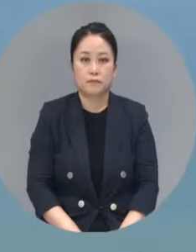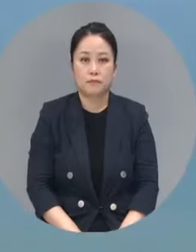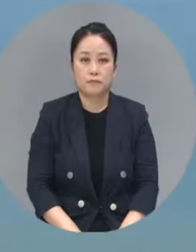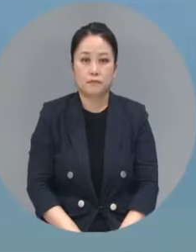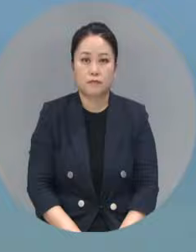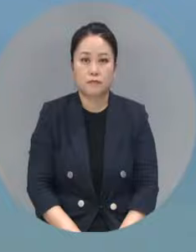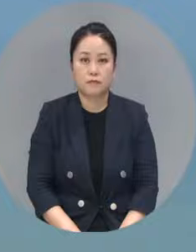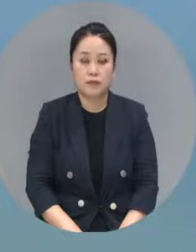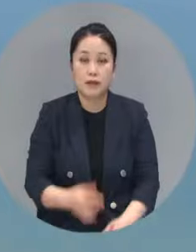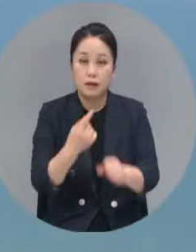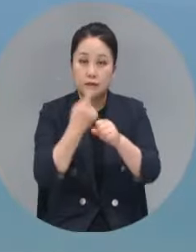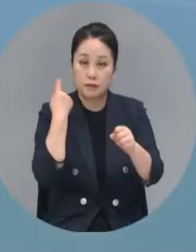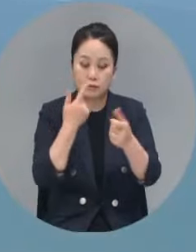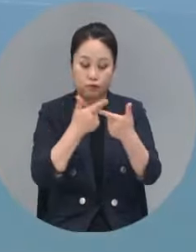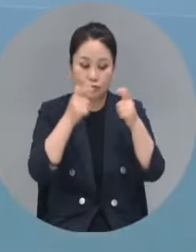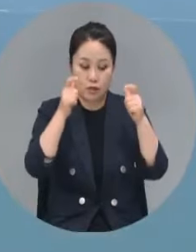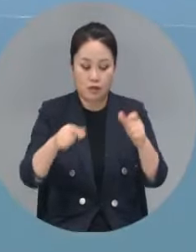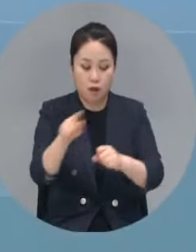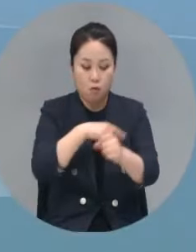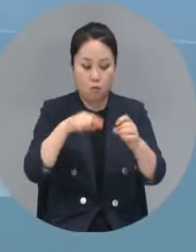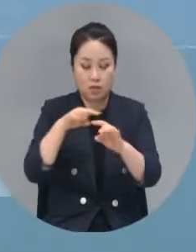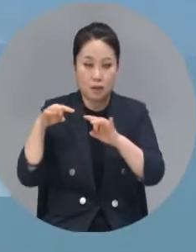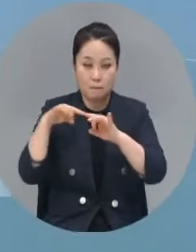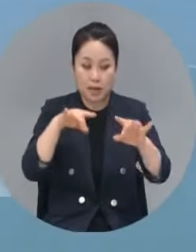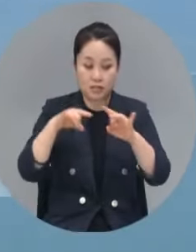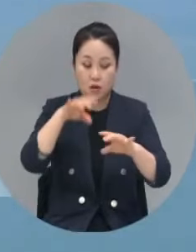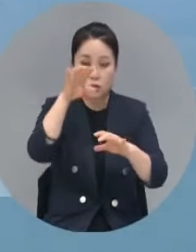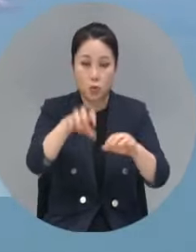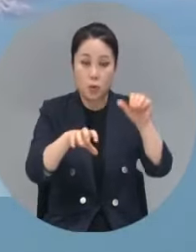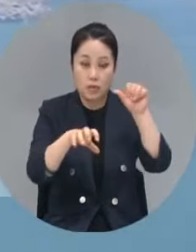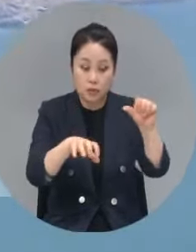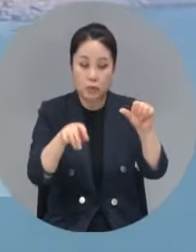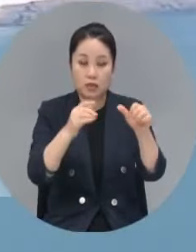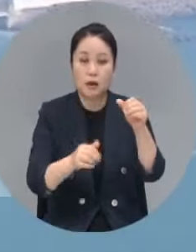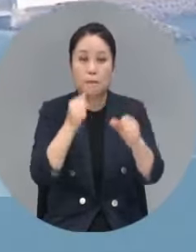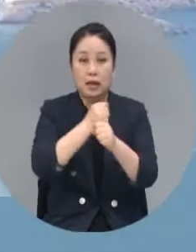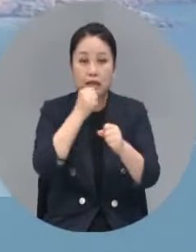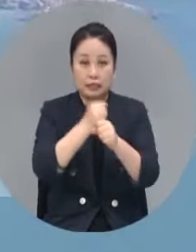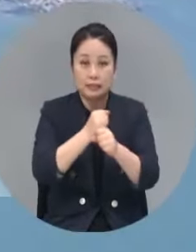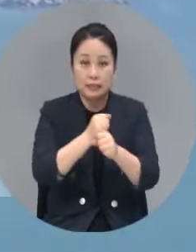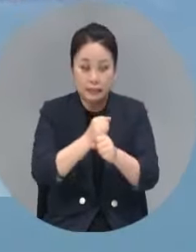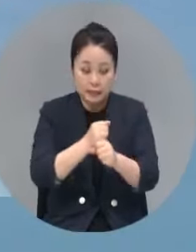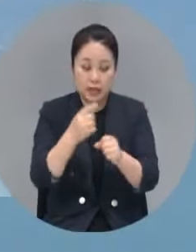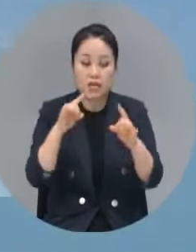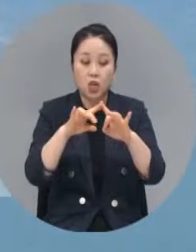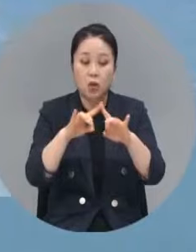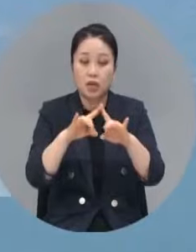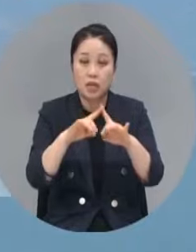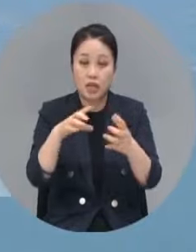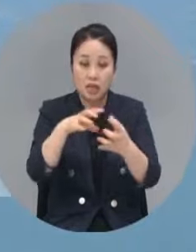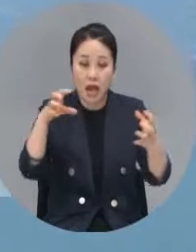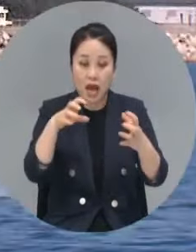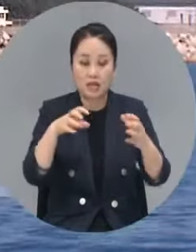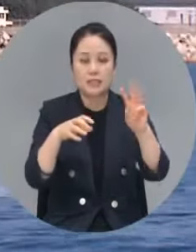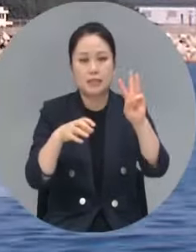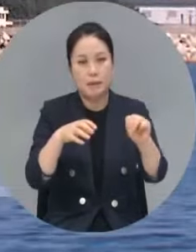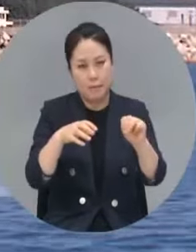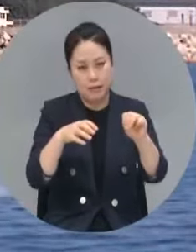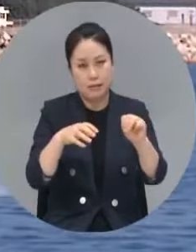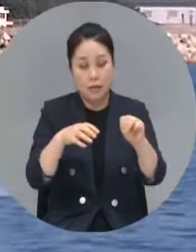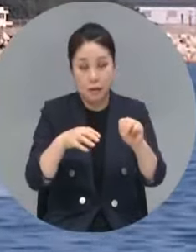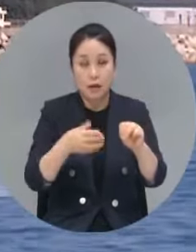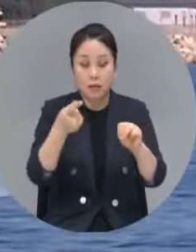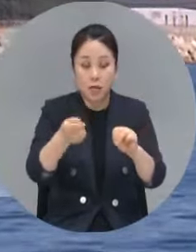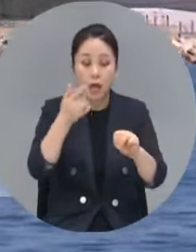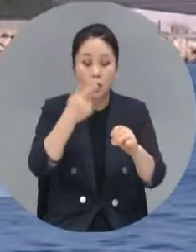기자입니다 지난해 부산의 원자력 발전소 다섯 개에서 생산된 전력량은 3기입니다이 전기의 절반은 다른